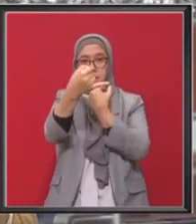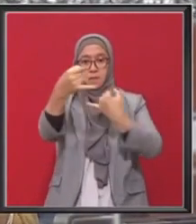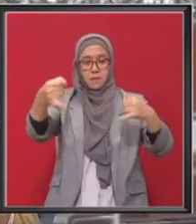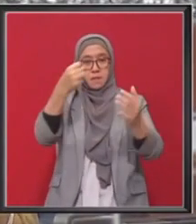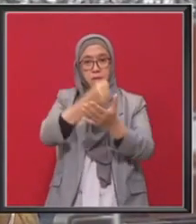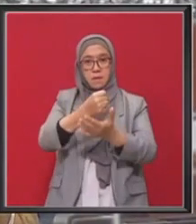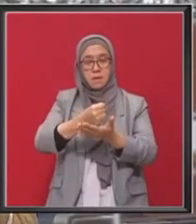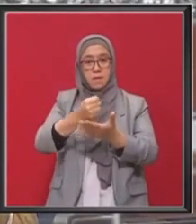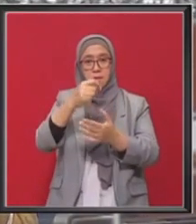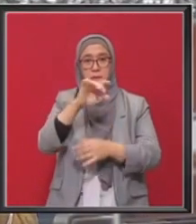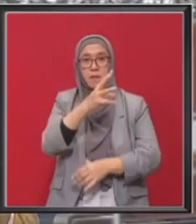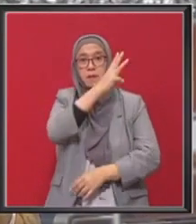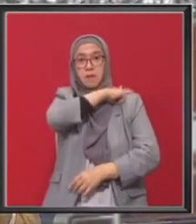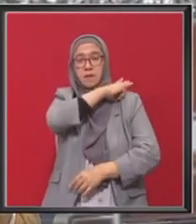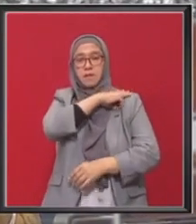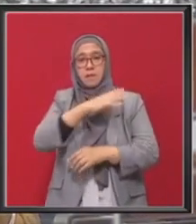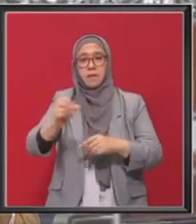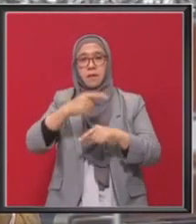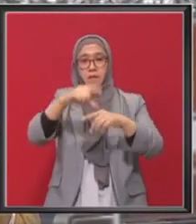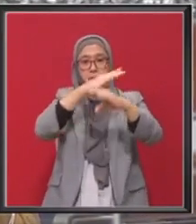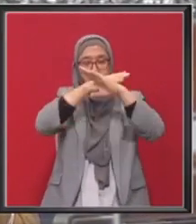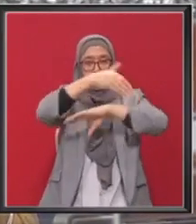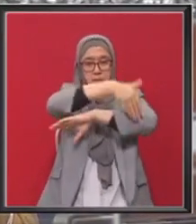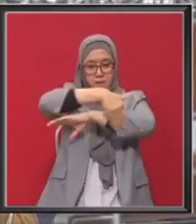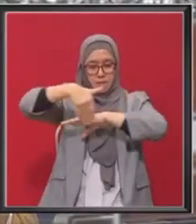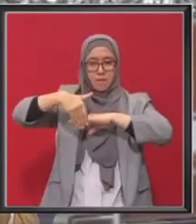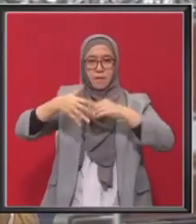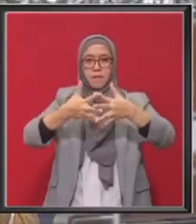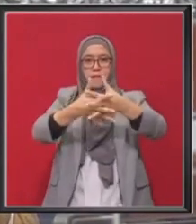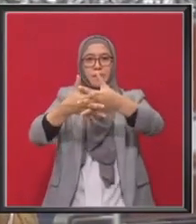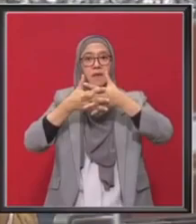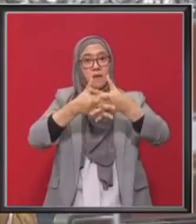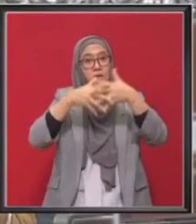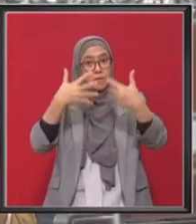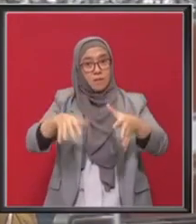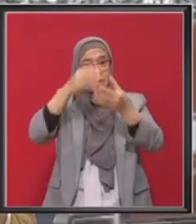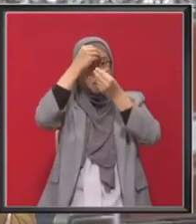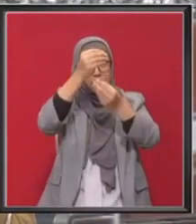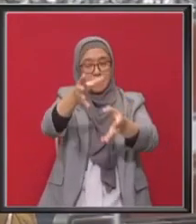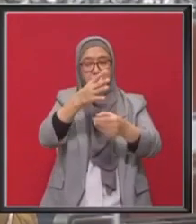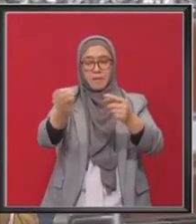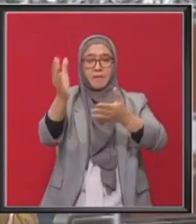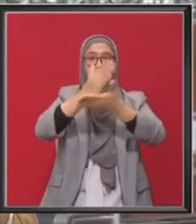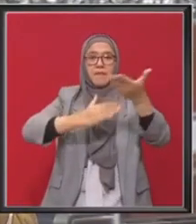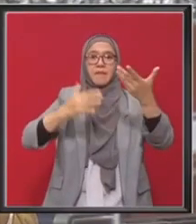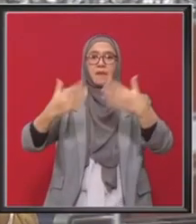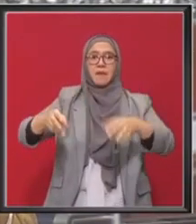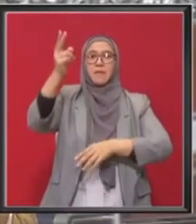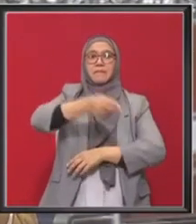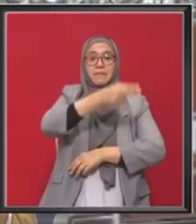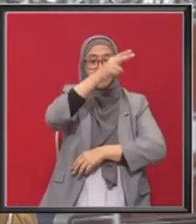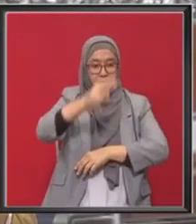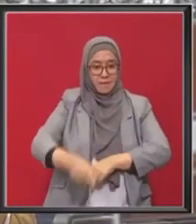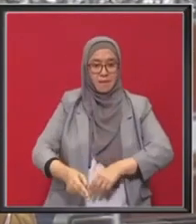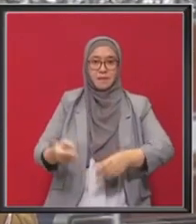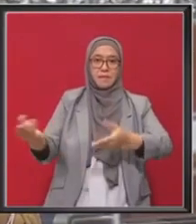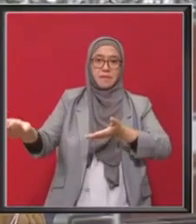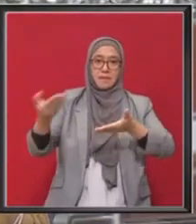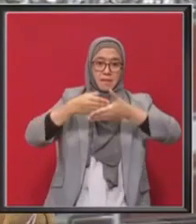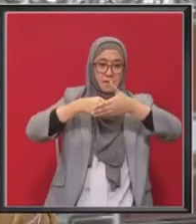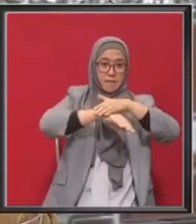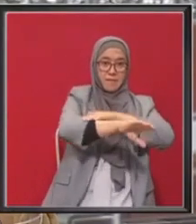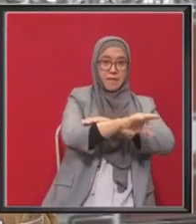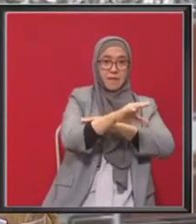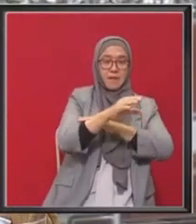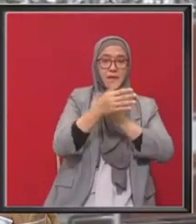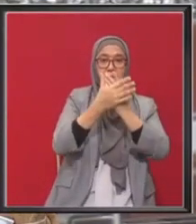custom dan perlindungan sempat dan cbp Amerika Serikat lam umumkan bau pihaknya telah mengharamkan kemasukan minyak sawit dari